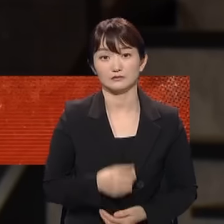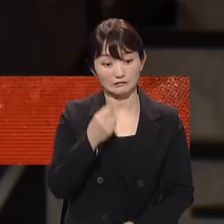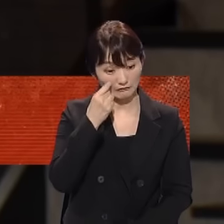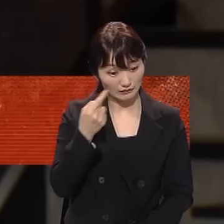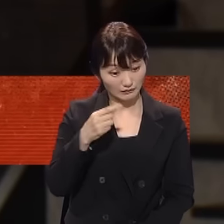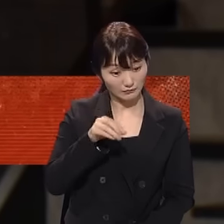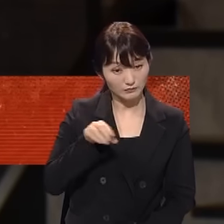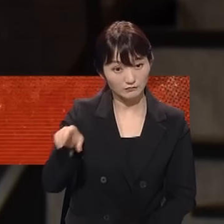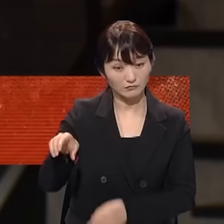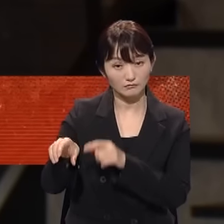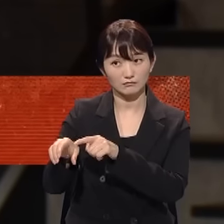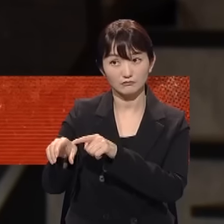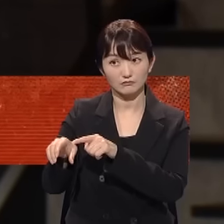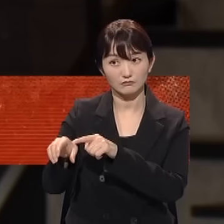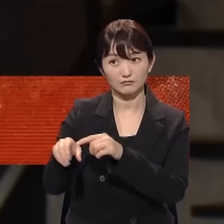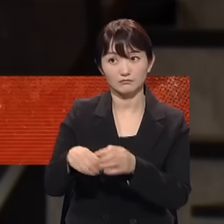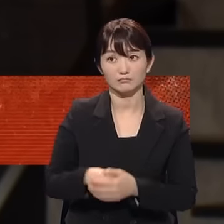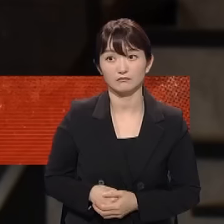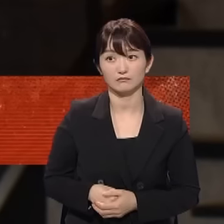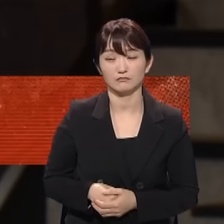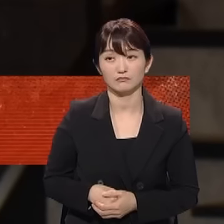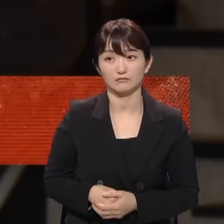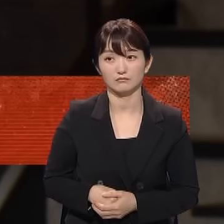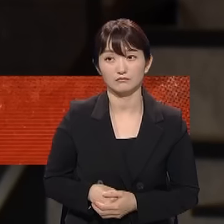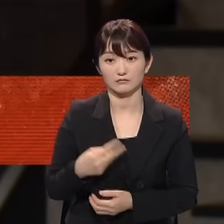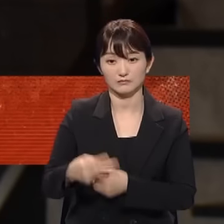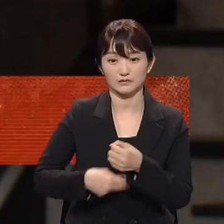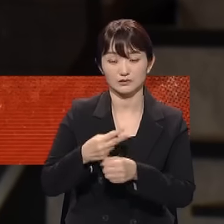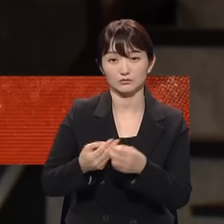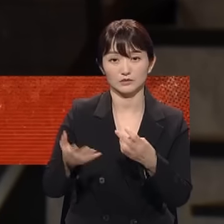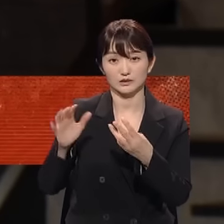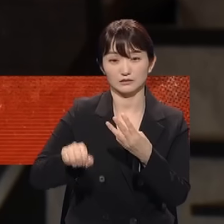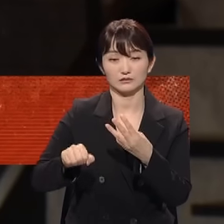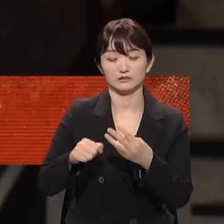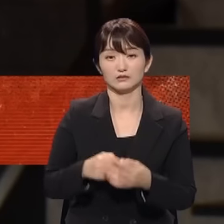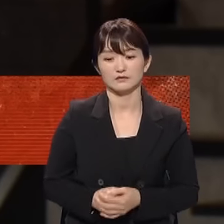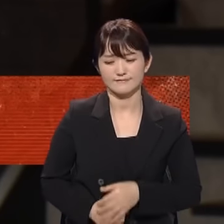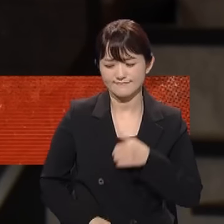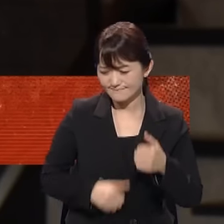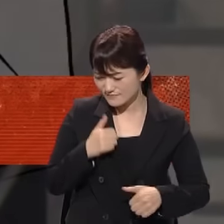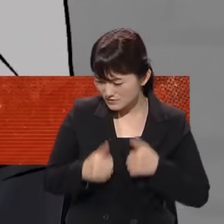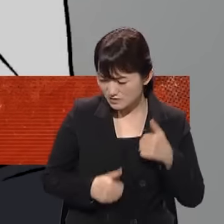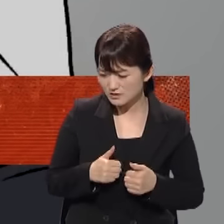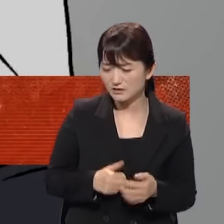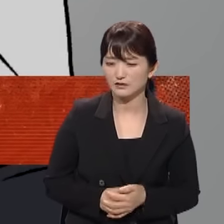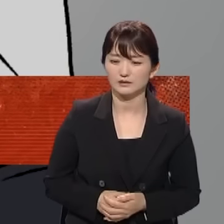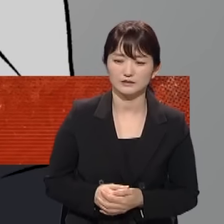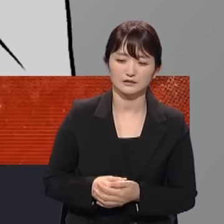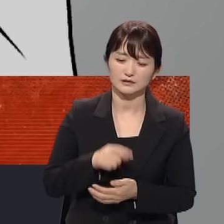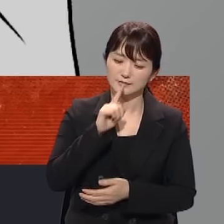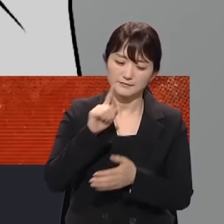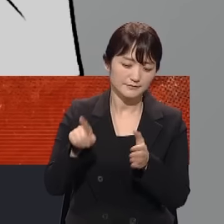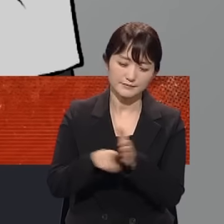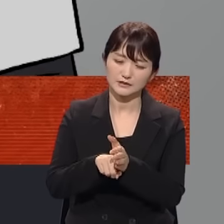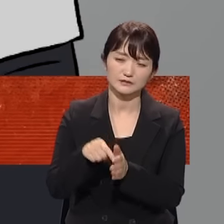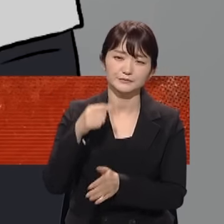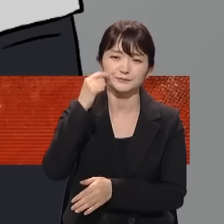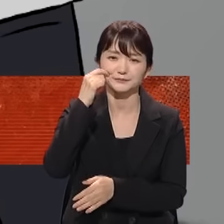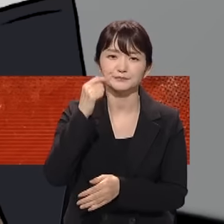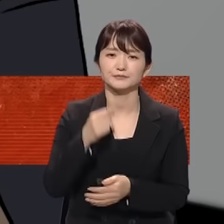1,000만 원씩 줬는데. 1,000만 원 더 줬어요. 2년 동안 3억. 그랬는데 이제 너무 화가 나가지고 아, 이 말도 못 믿겠잖아요.